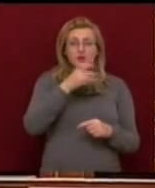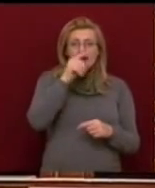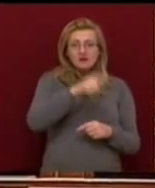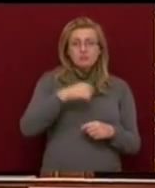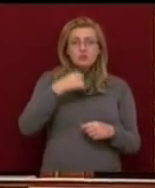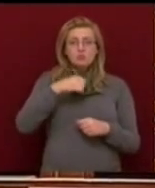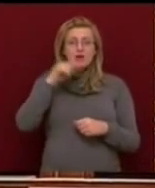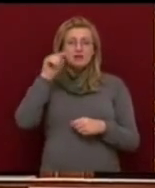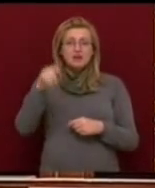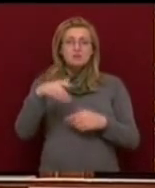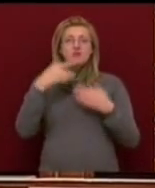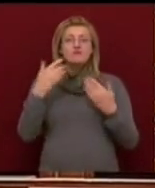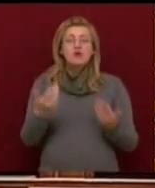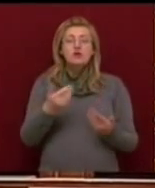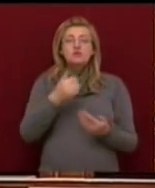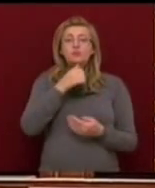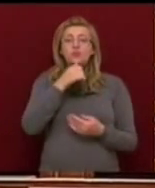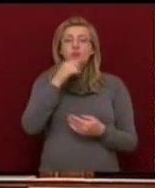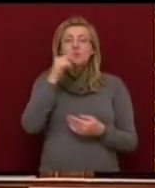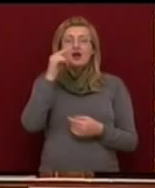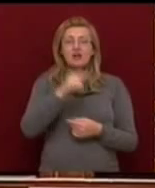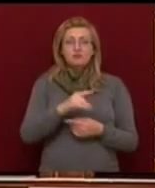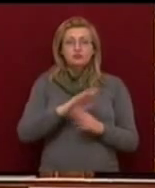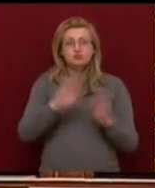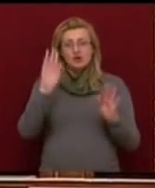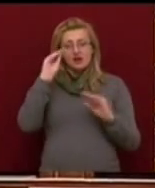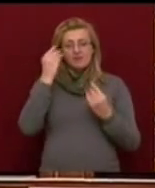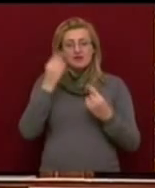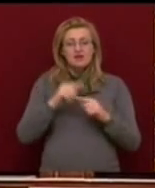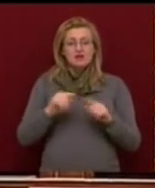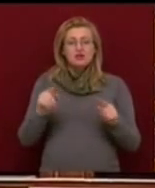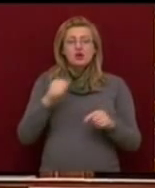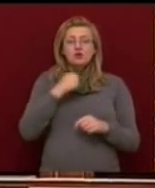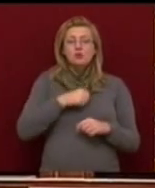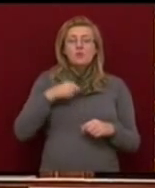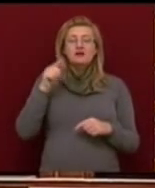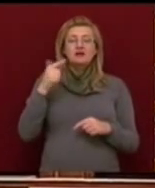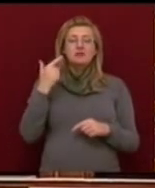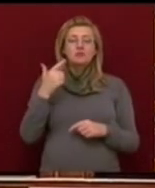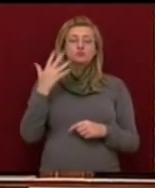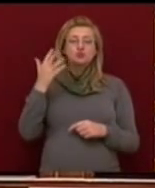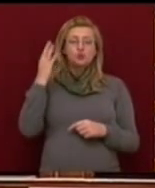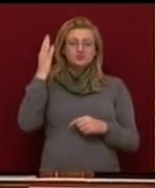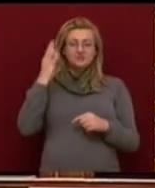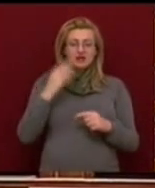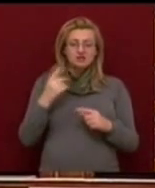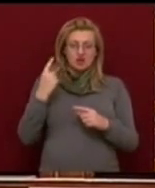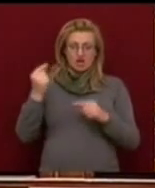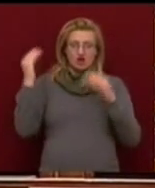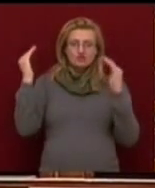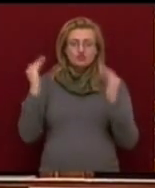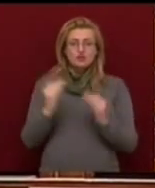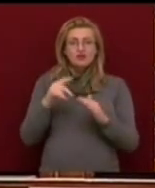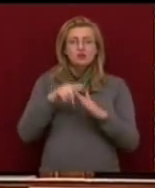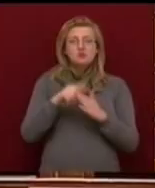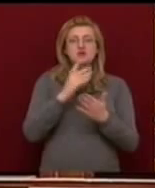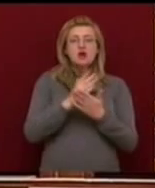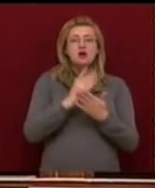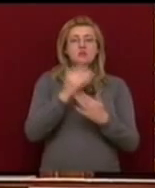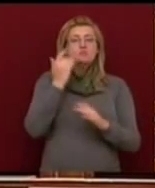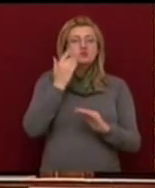Romániában vagy Portugáliában. Csak emlékeztetőül. Romániában 25%-kal csökkentették a közalkalmazottak